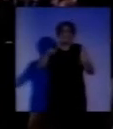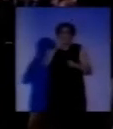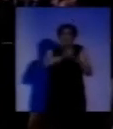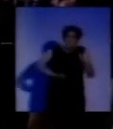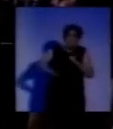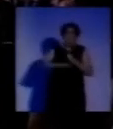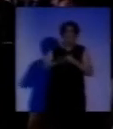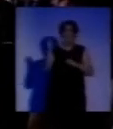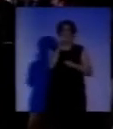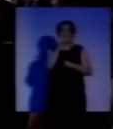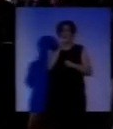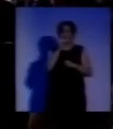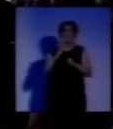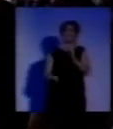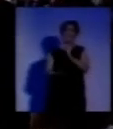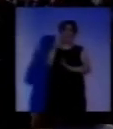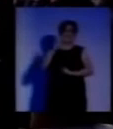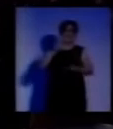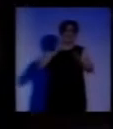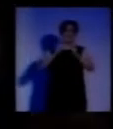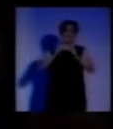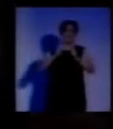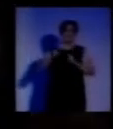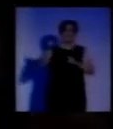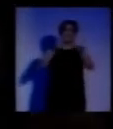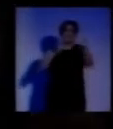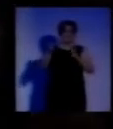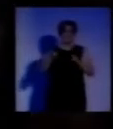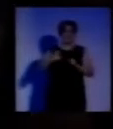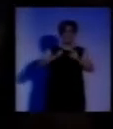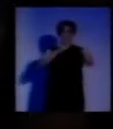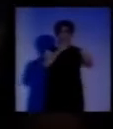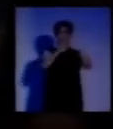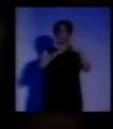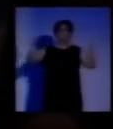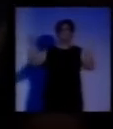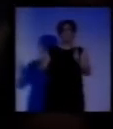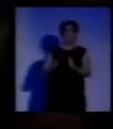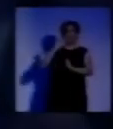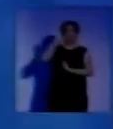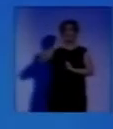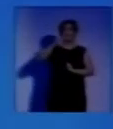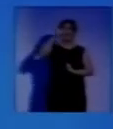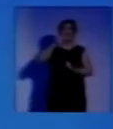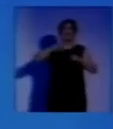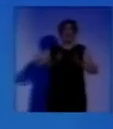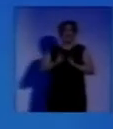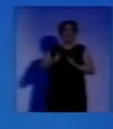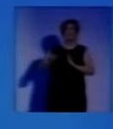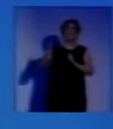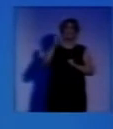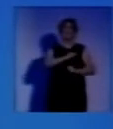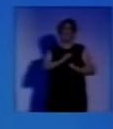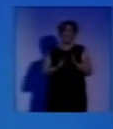απαιτείται επιγόντως μια νέα συμφωνία με τους πιστωτές μας. Πρώτον, ο περιορισμός του στόχου του πρωτογενούς πλεονάσματος από